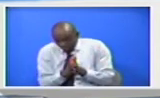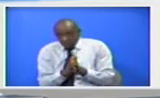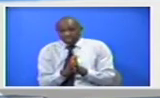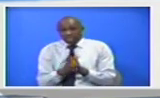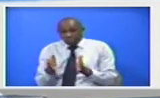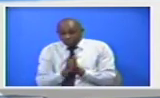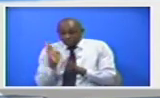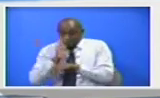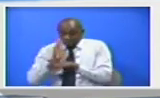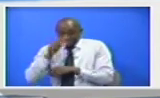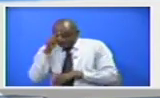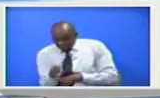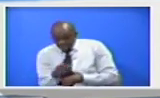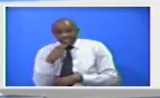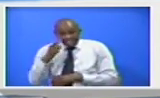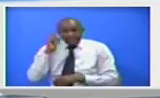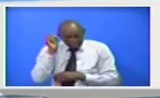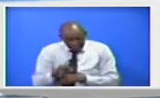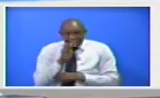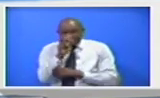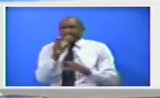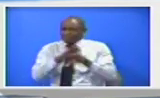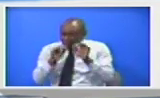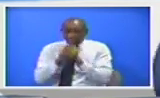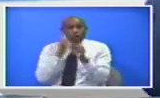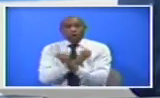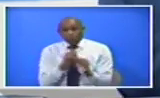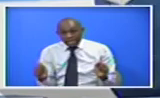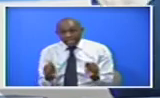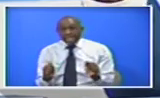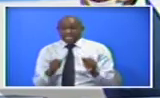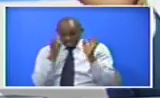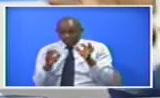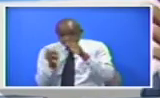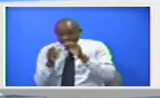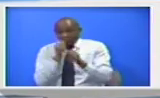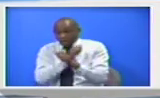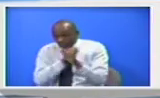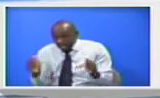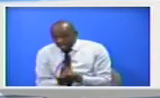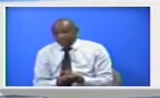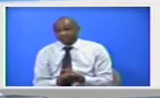katika kuhakikisha kwamba serikali inafanya kazi kwa njia ifaayo. Kwamba mawaziri wanafanya kazi yao,